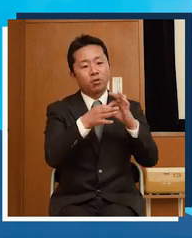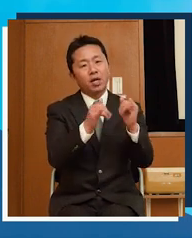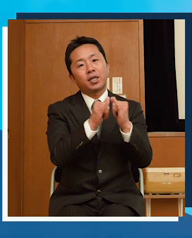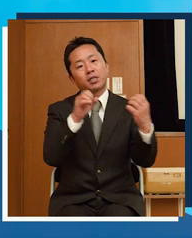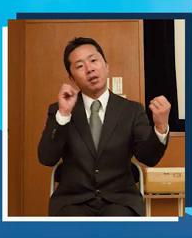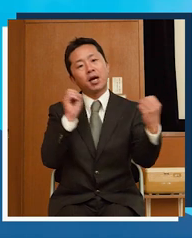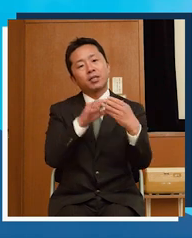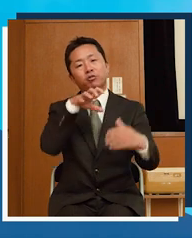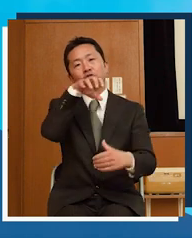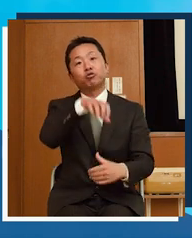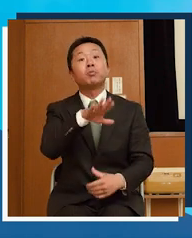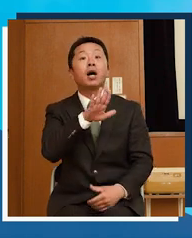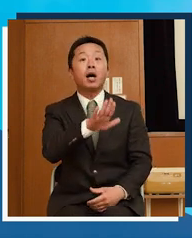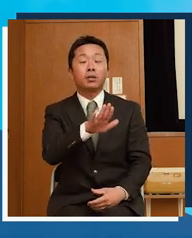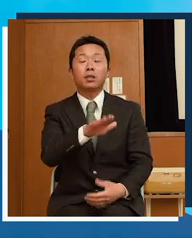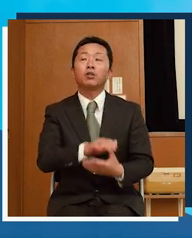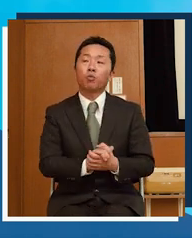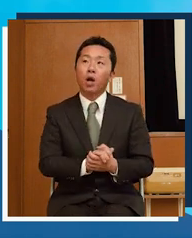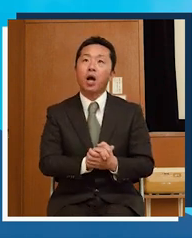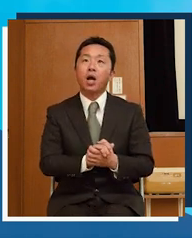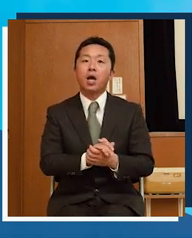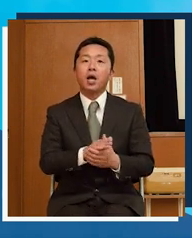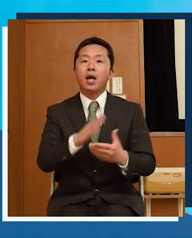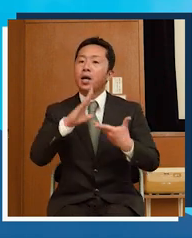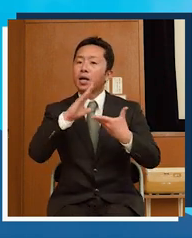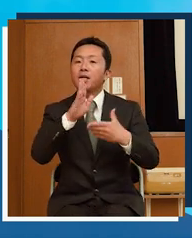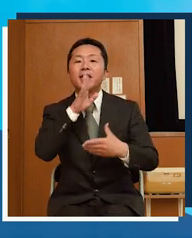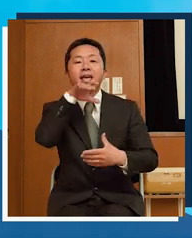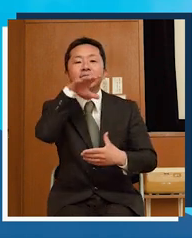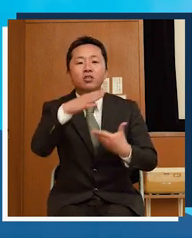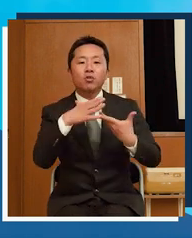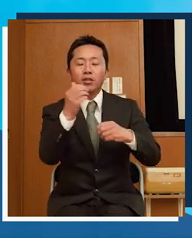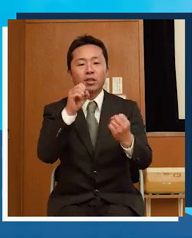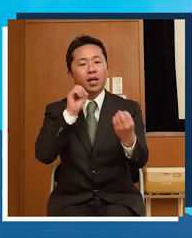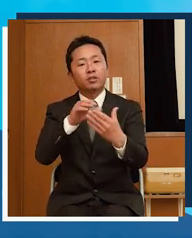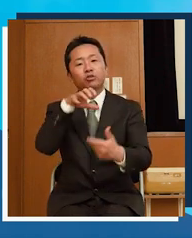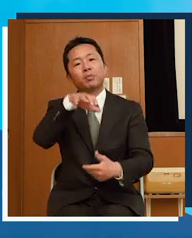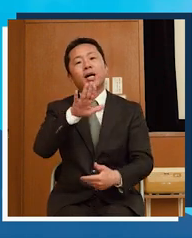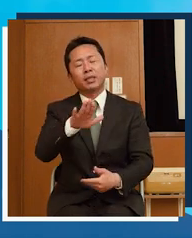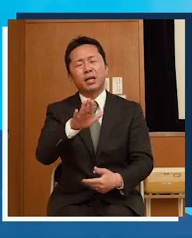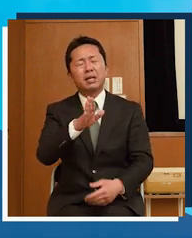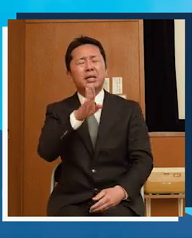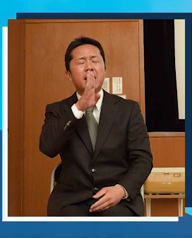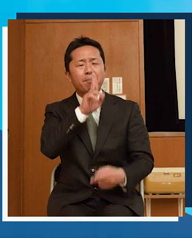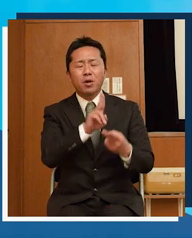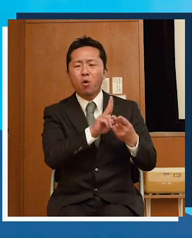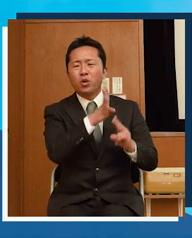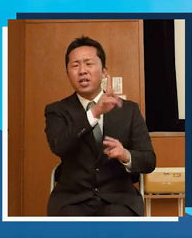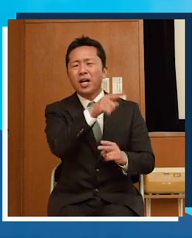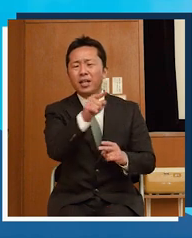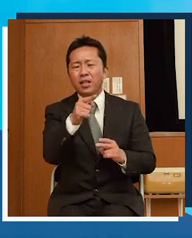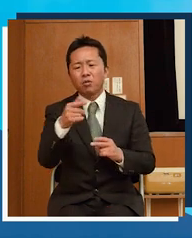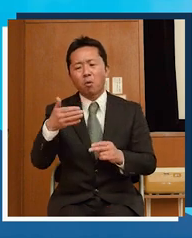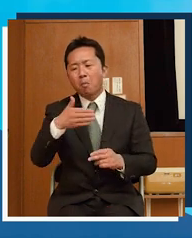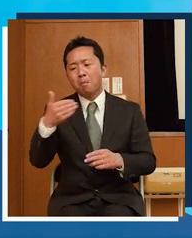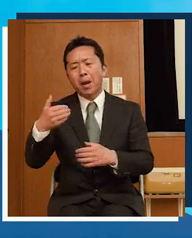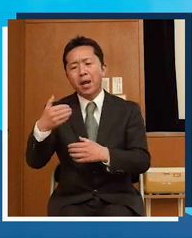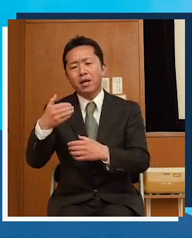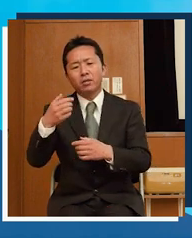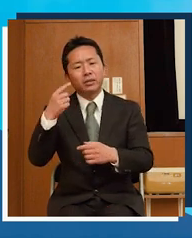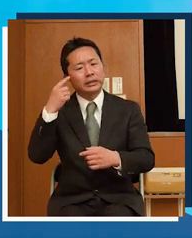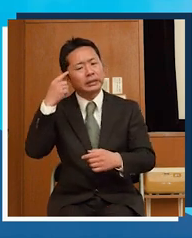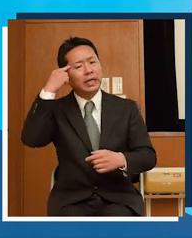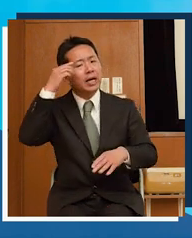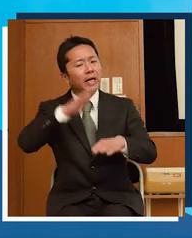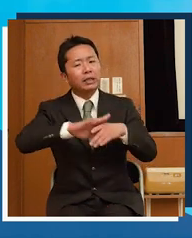お話しする機会があったとか現地の学生と話しする機会があったんですけどやっぱり沖縄県と米国側の認識の違いだったり